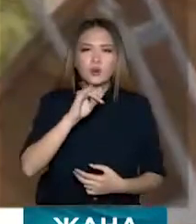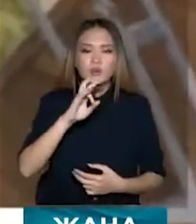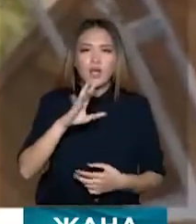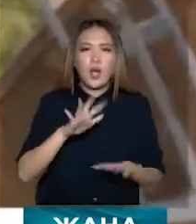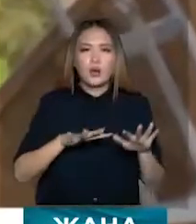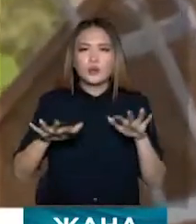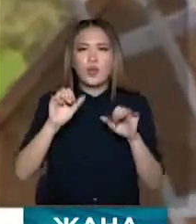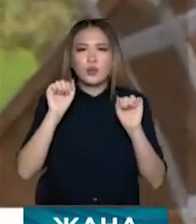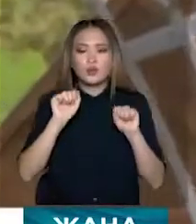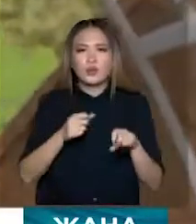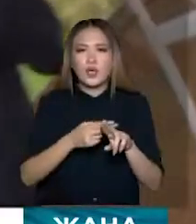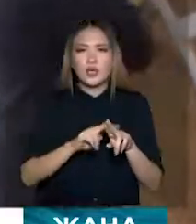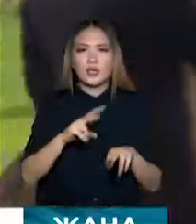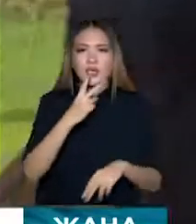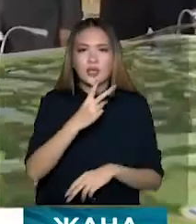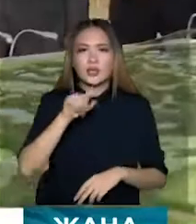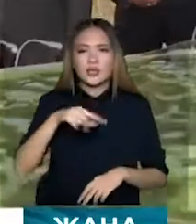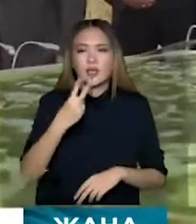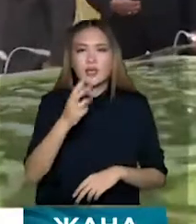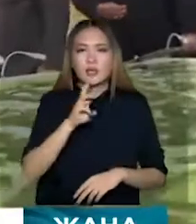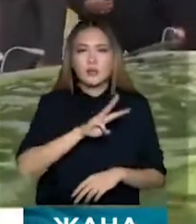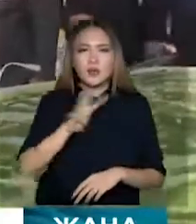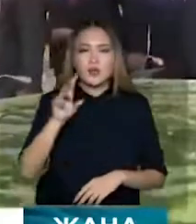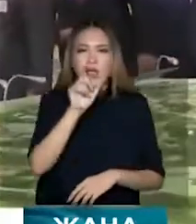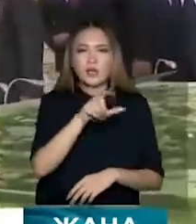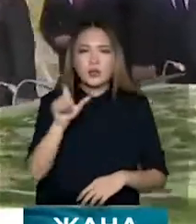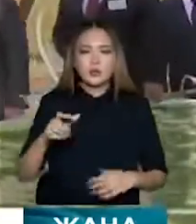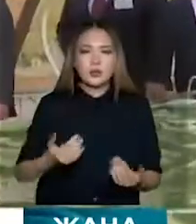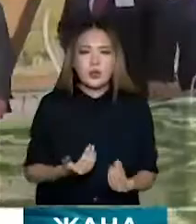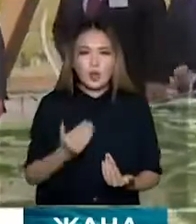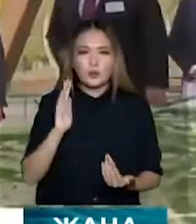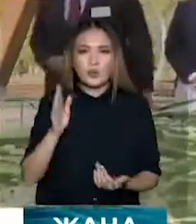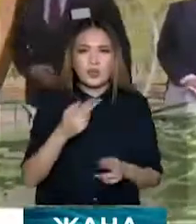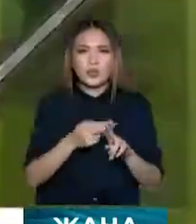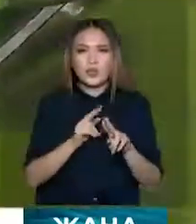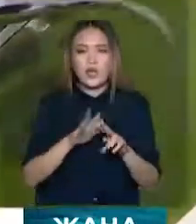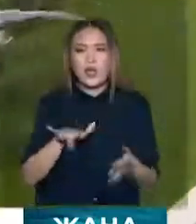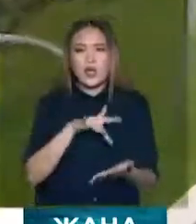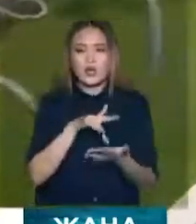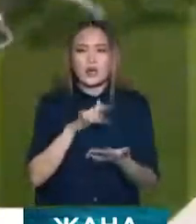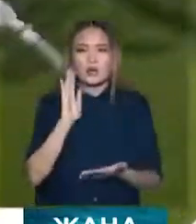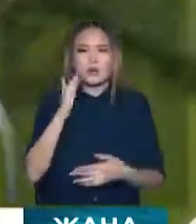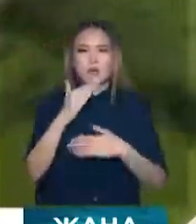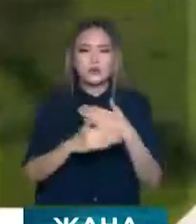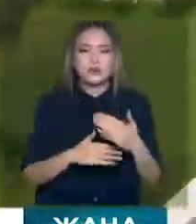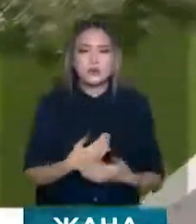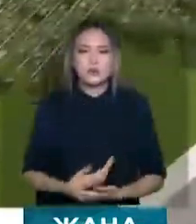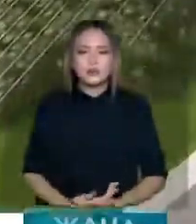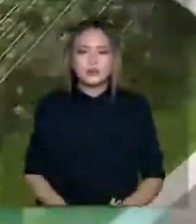ауданында шоғырланады. Онда 2,2 миллионға дейін халық тұратын болады және ол интеграцияланған қала ретінде дамиды.